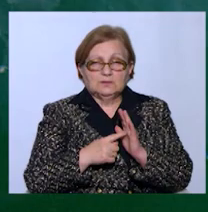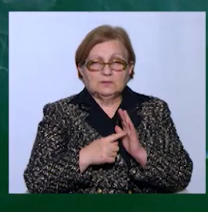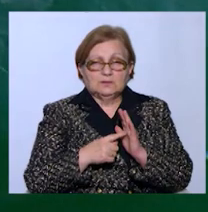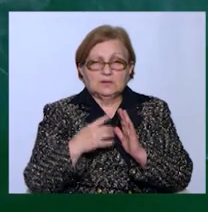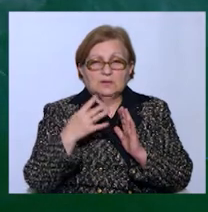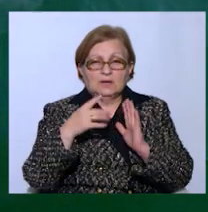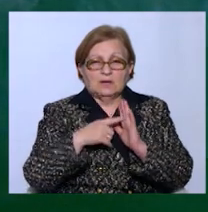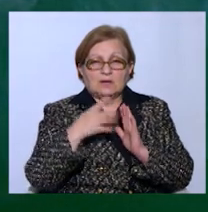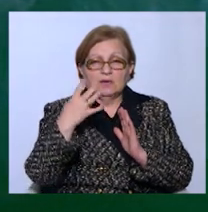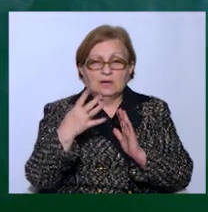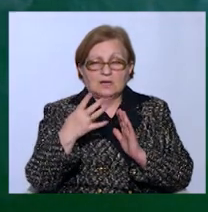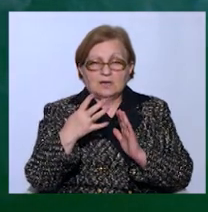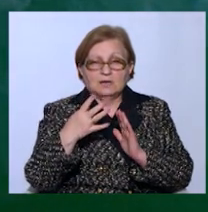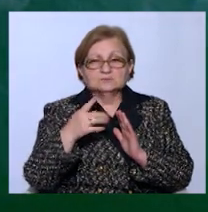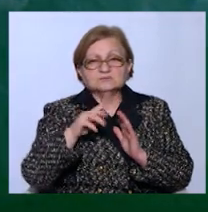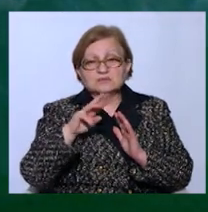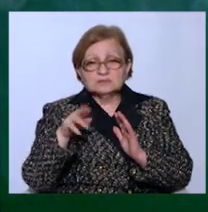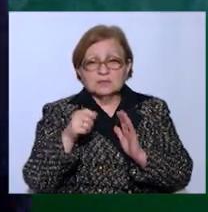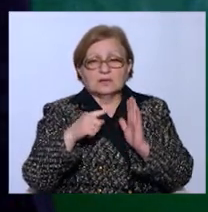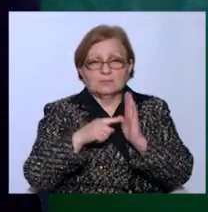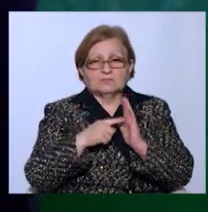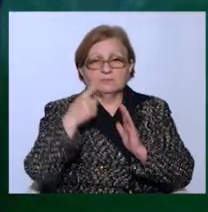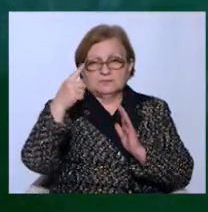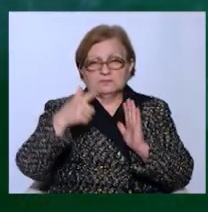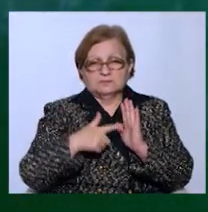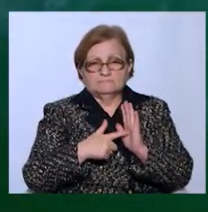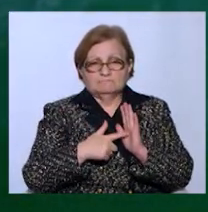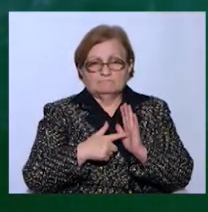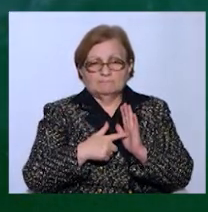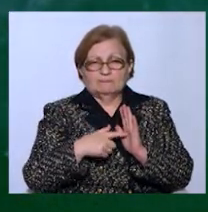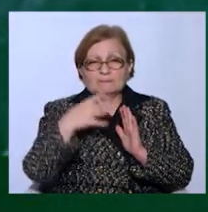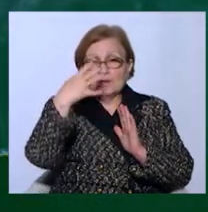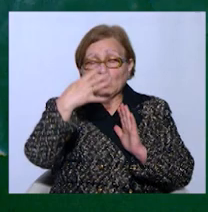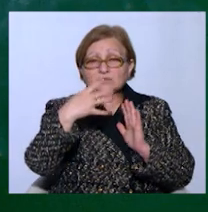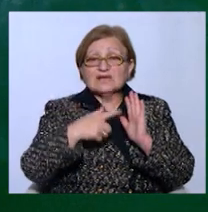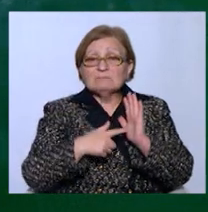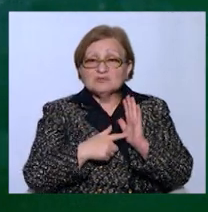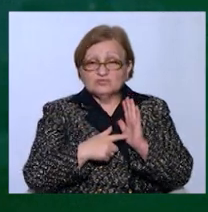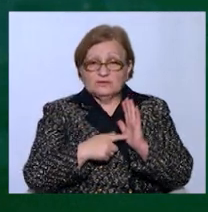4-ზე და გამრავლებული 1 მეშვიდეზე. იმიტომ რომ 1 მეშვიდე 4 მეშვიდედი